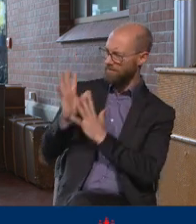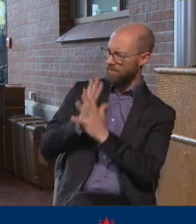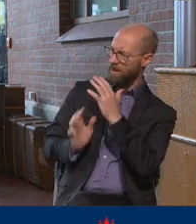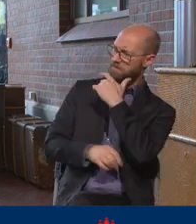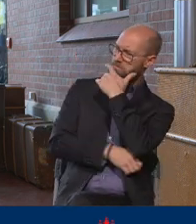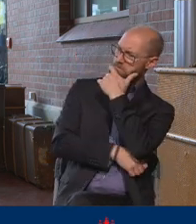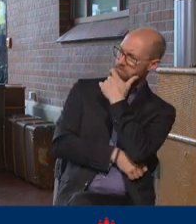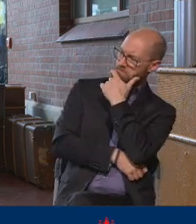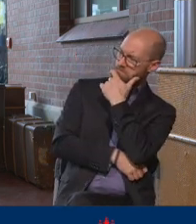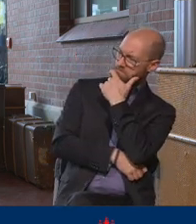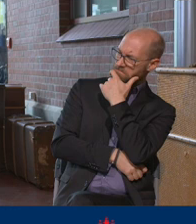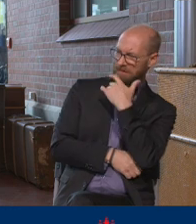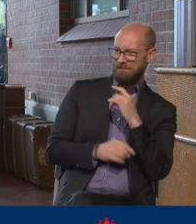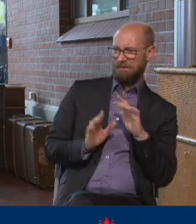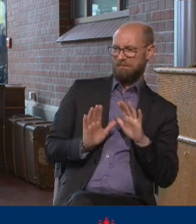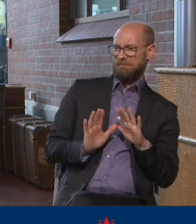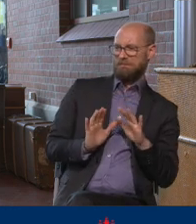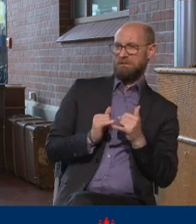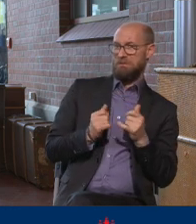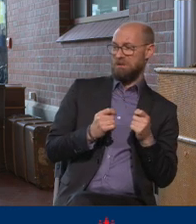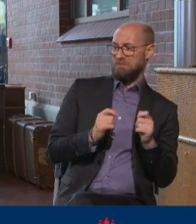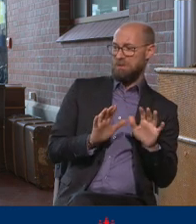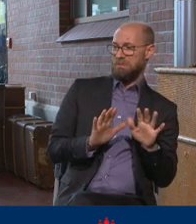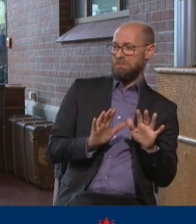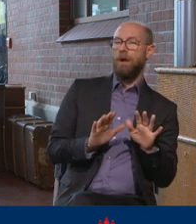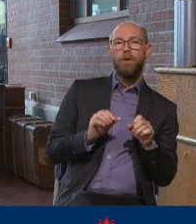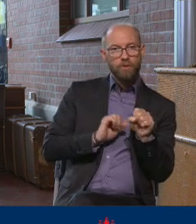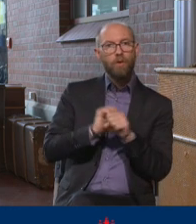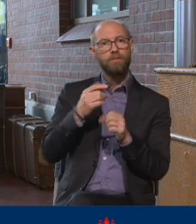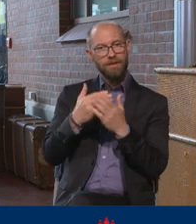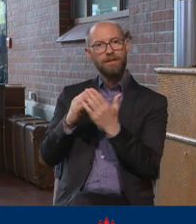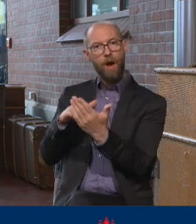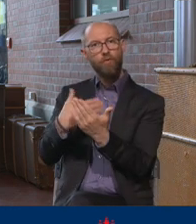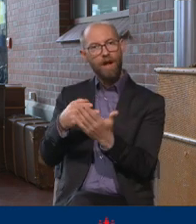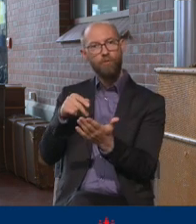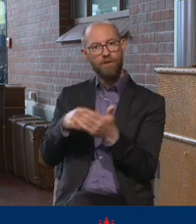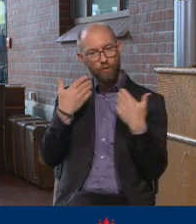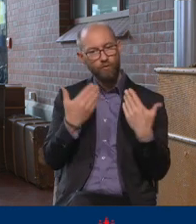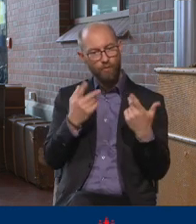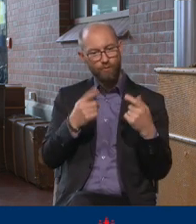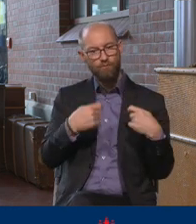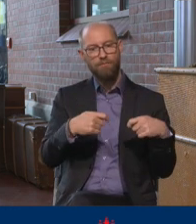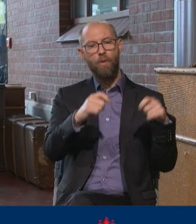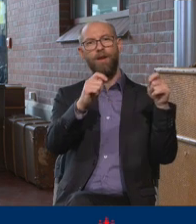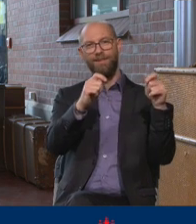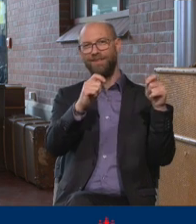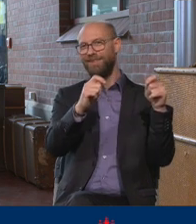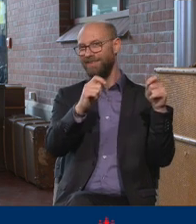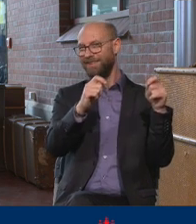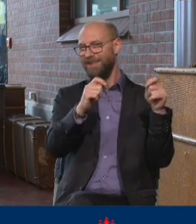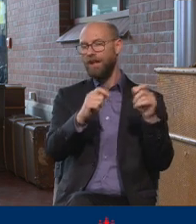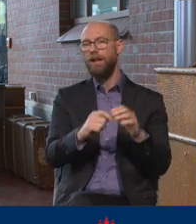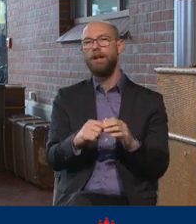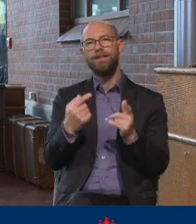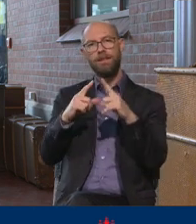zu machen dennoch ist dass die aufgabenstellung und ich will dass ein ganz klein wenig deutlich machen an dem